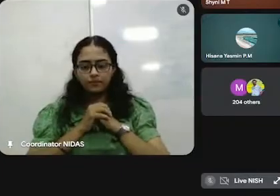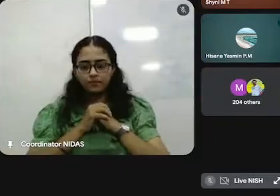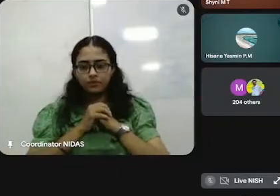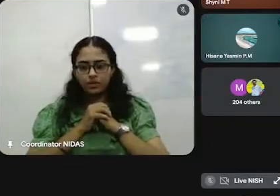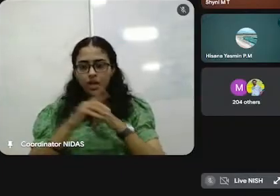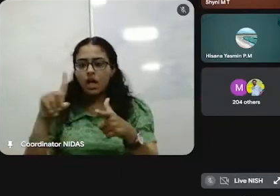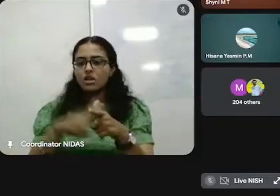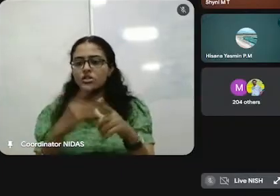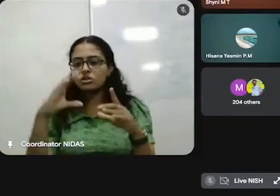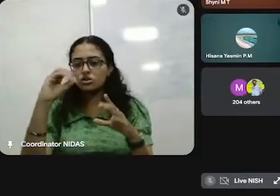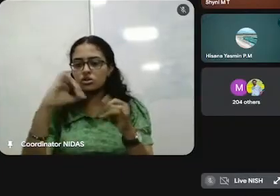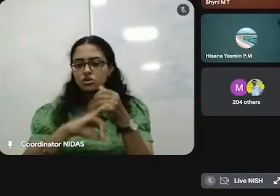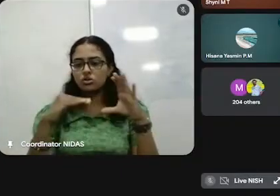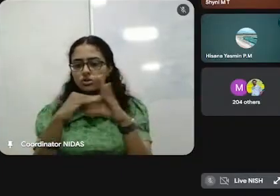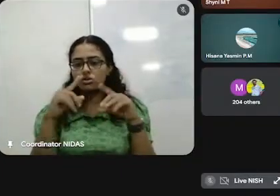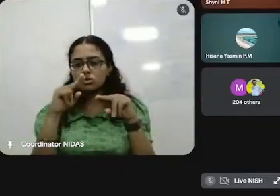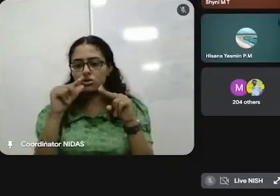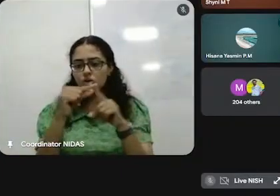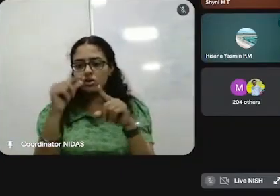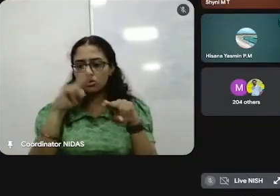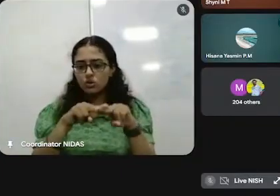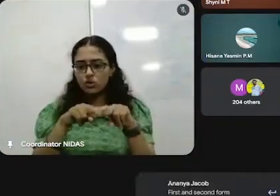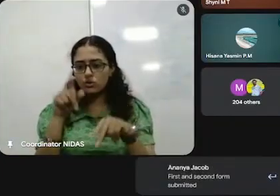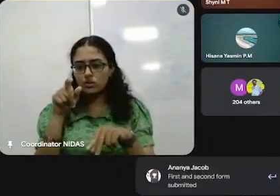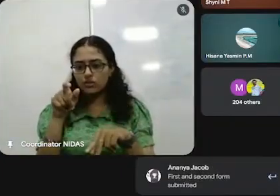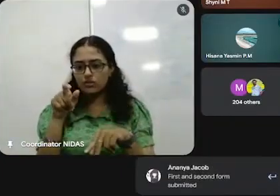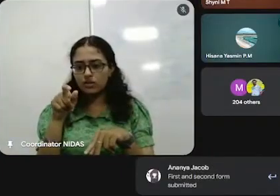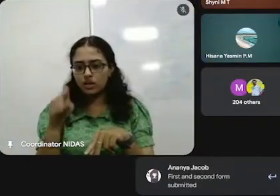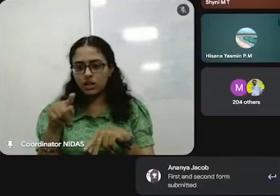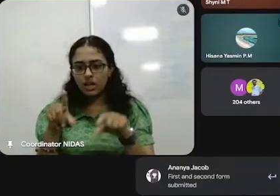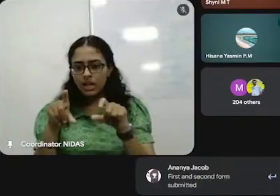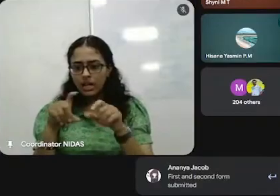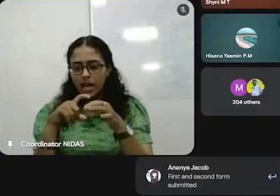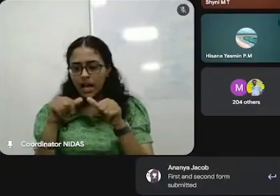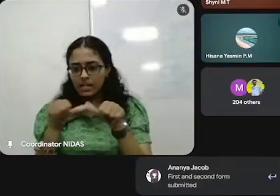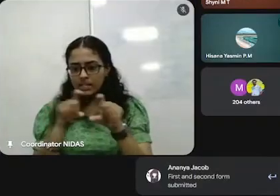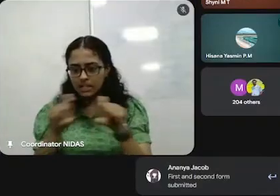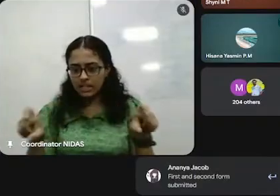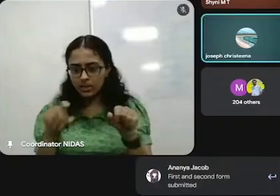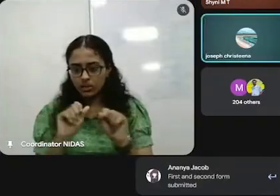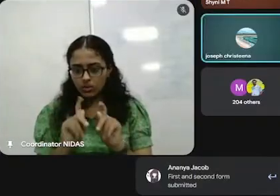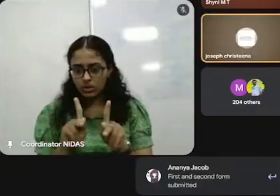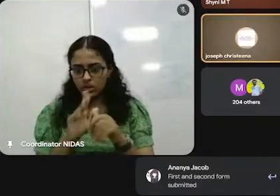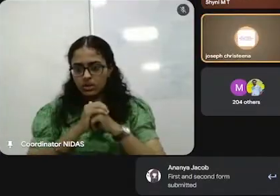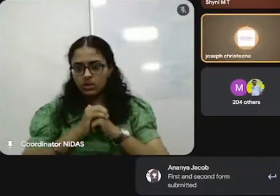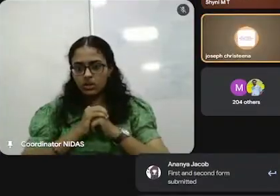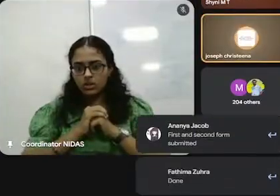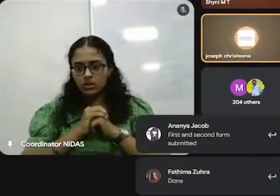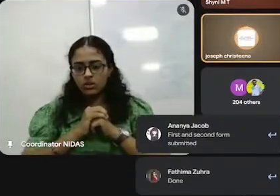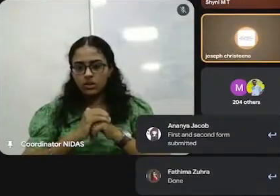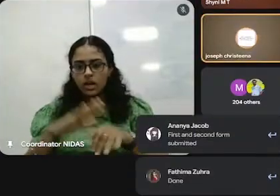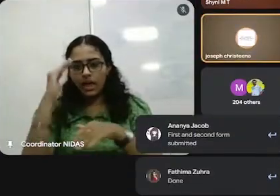ജോസഫ് ക്രിസ്ത്യനെയാണ് ചോദ്യം ചോദിച്ചത്. വ്യക്തമായി എന്ന് മനസ്സിലാകും വിചാരിക്കുന്നു. മറ്റെന്തെങ്കിലും? അതായത്